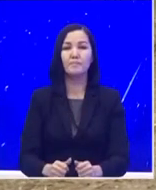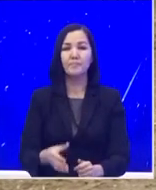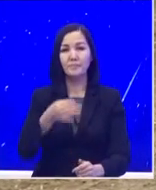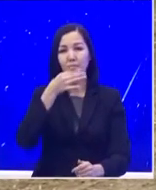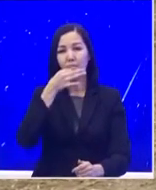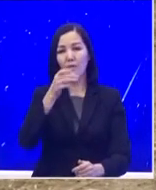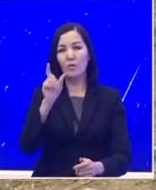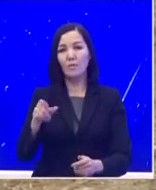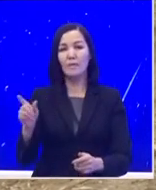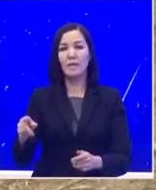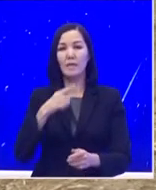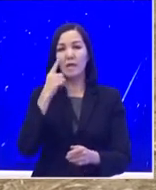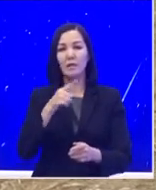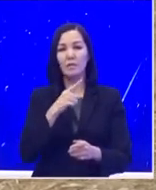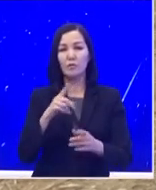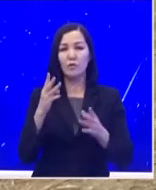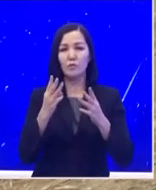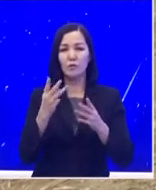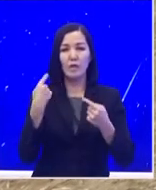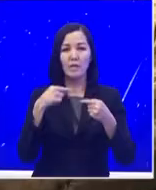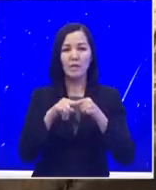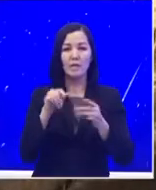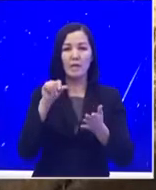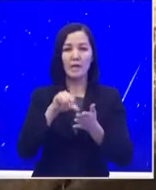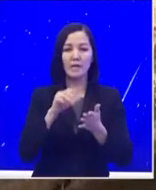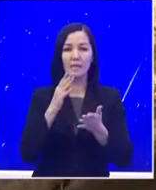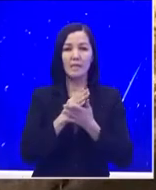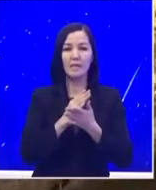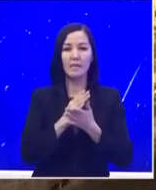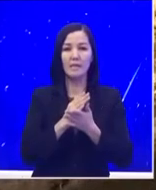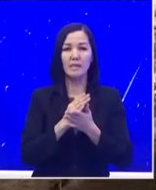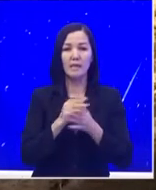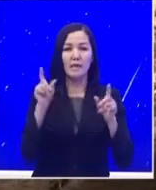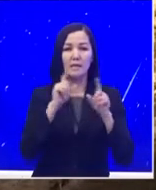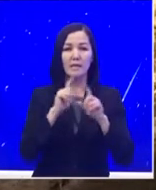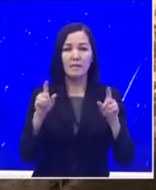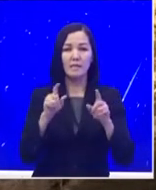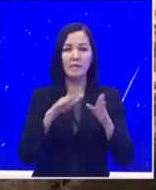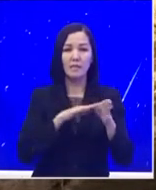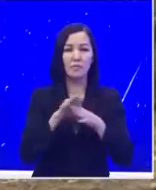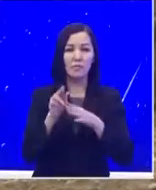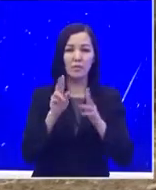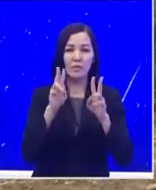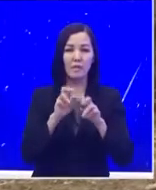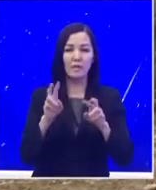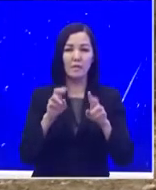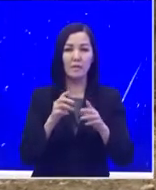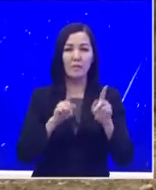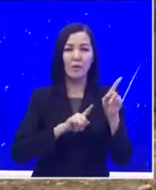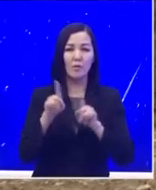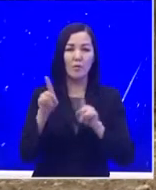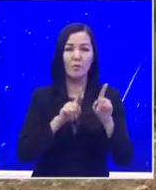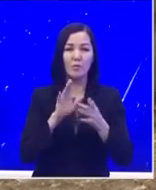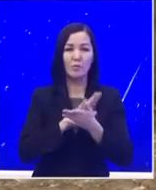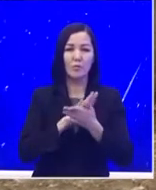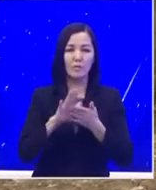Жауаптылардың айтуынша тазалық акциясына 3 техника тартылған. Олар ағымдағы жылы салынатын нысандар орнын тегістеп, құрғақ ағаштар мен қоқыстарды